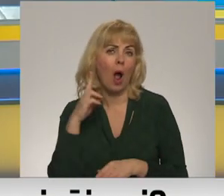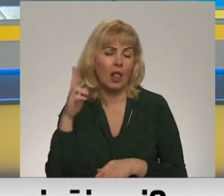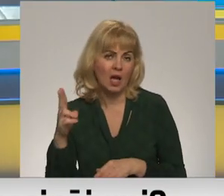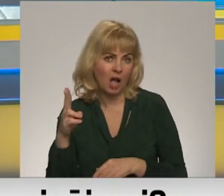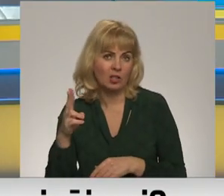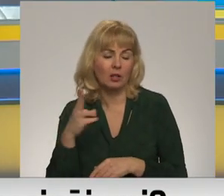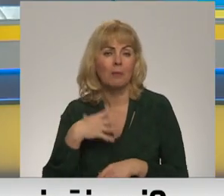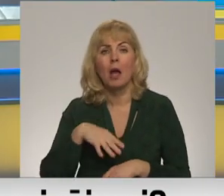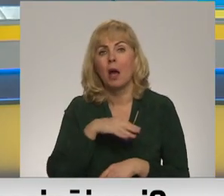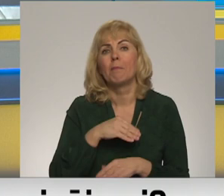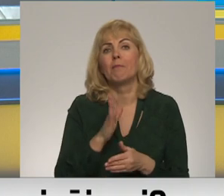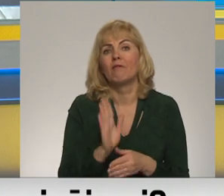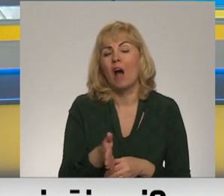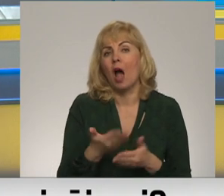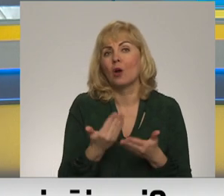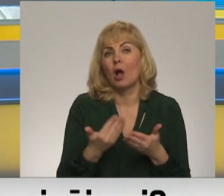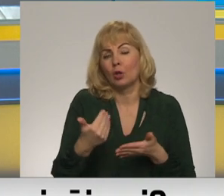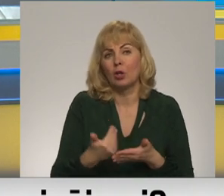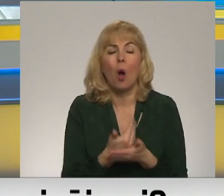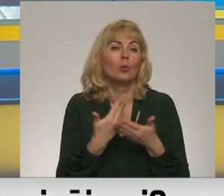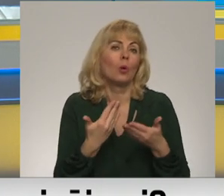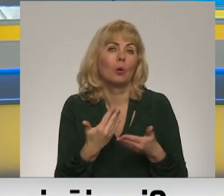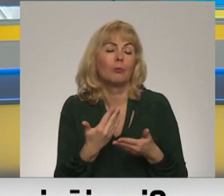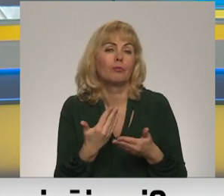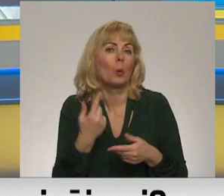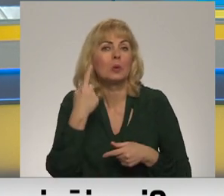esam varbūt jaunu uzzinājuši?